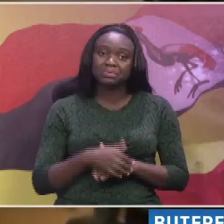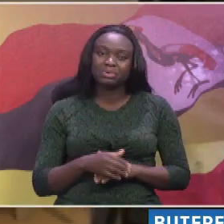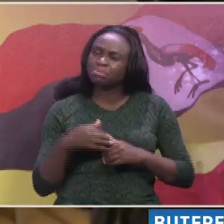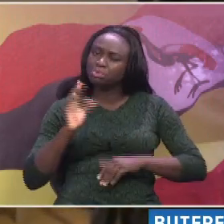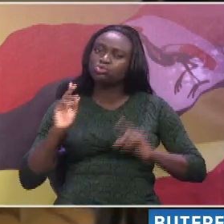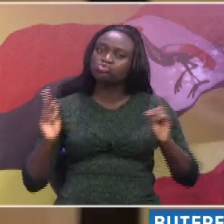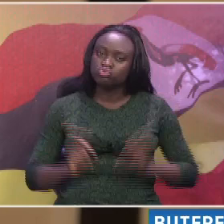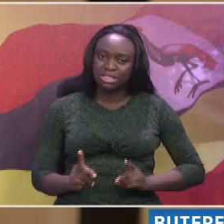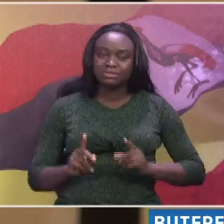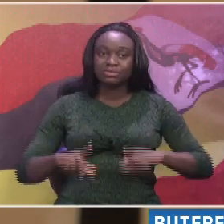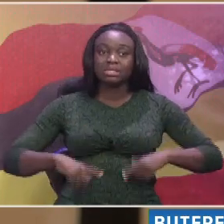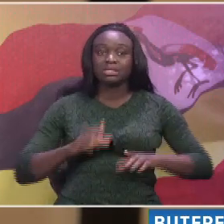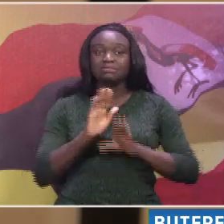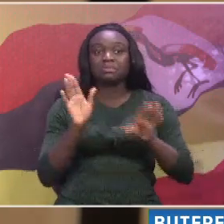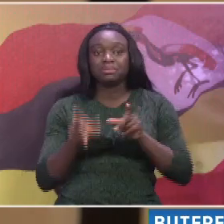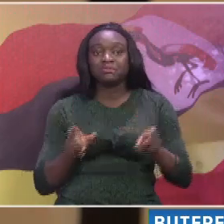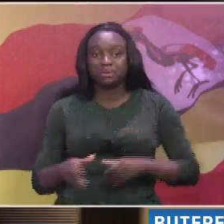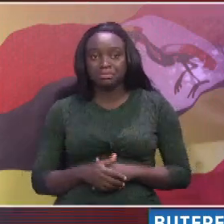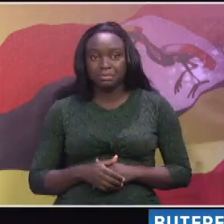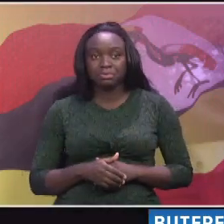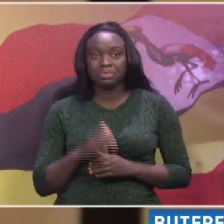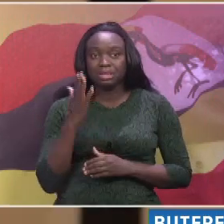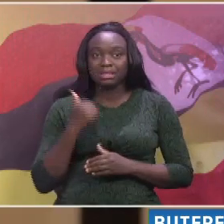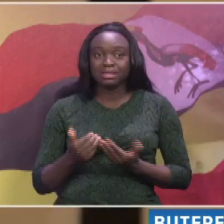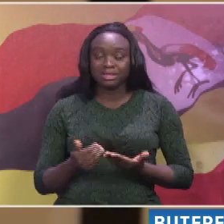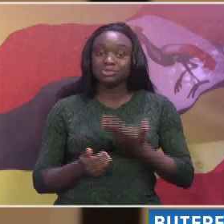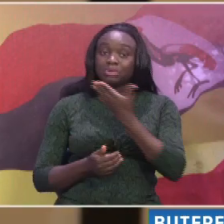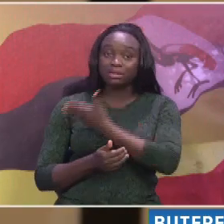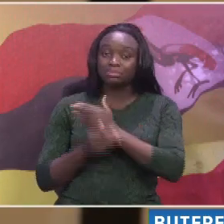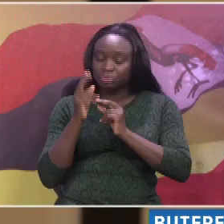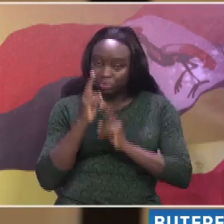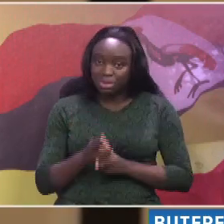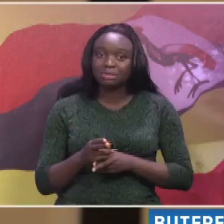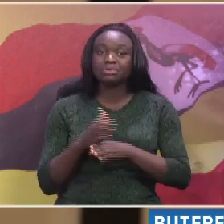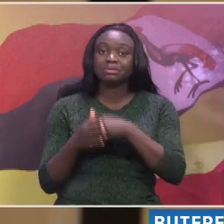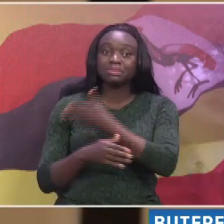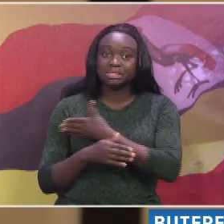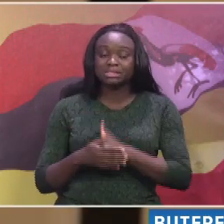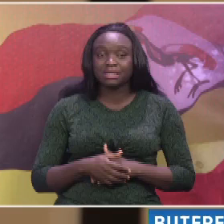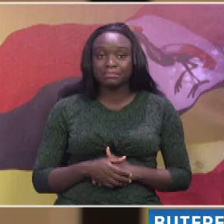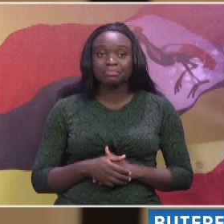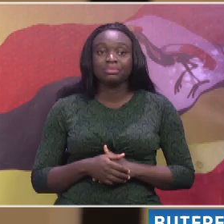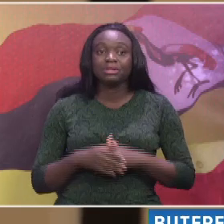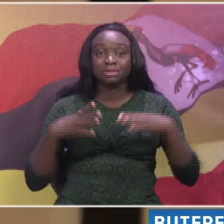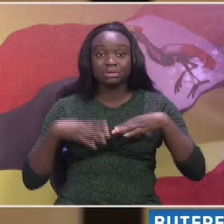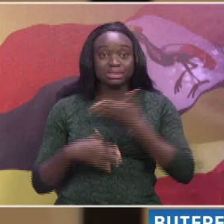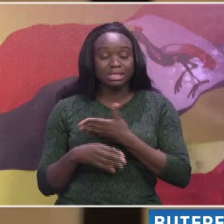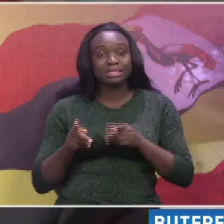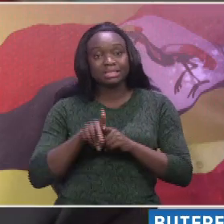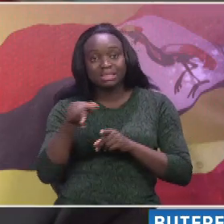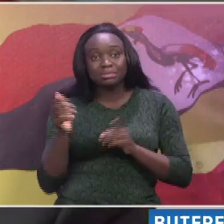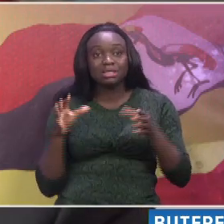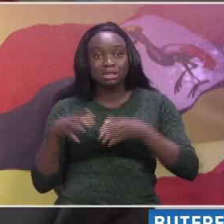obulamu bw'abantu. Kino kye kyawaliriza Oweekitiibwa Rita Namyalo Kisitu, Minisita omubeezi w'ebyobulambuzi mu Bwakabaka eyawummula wamu ne banywanyi